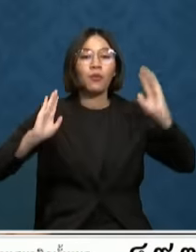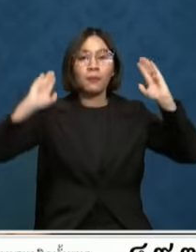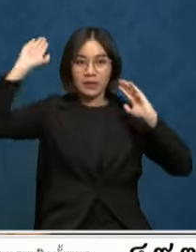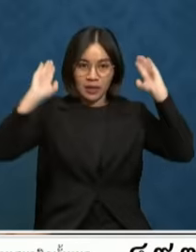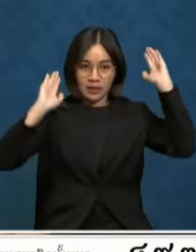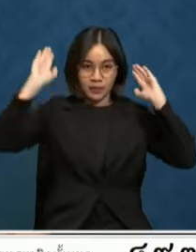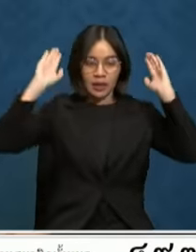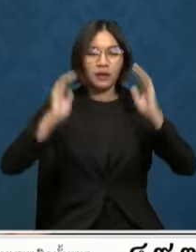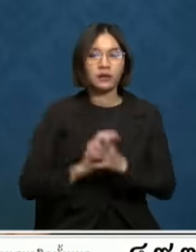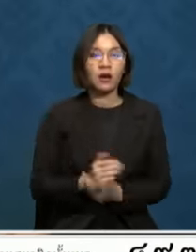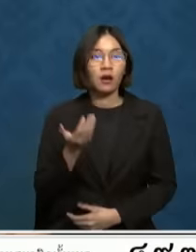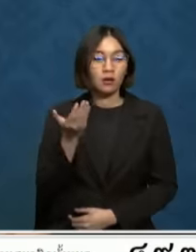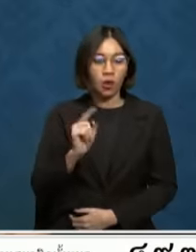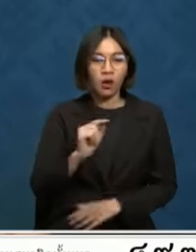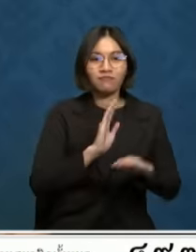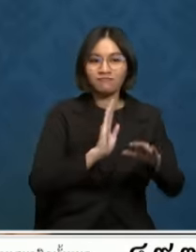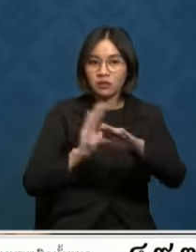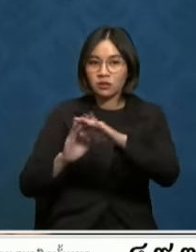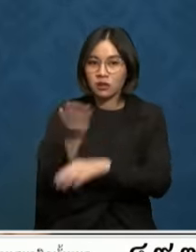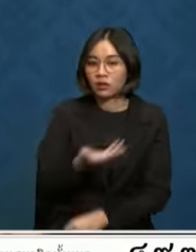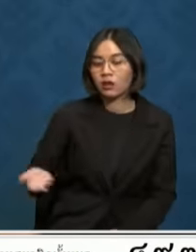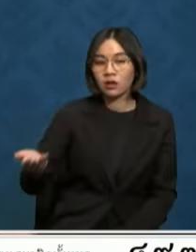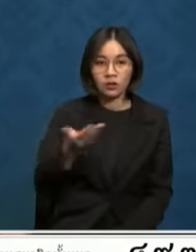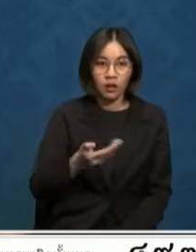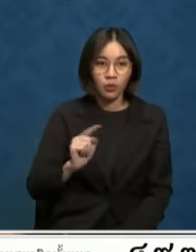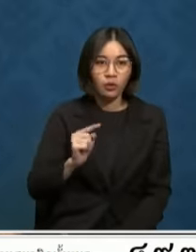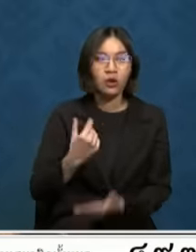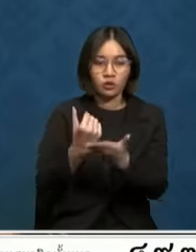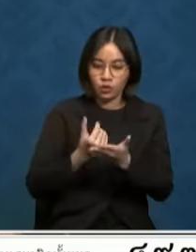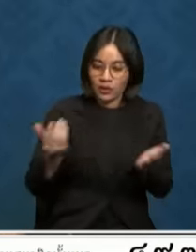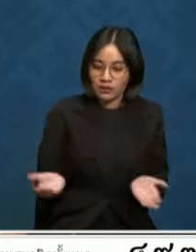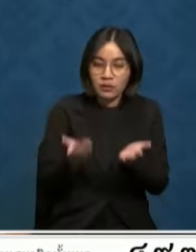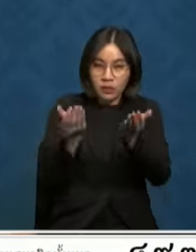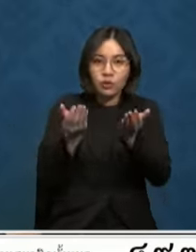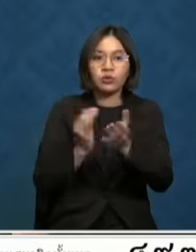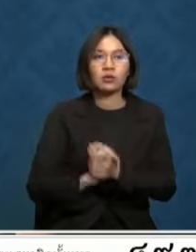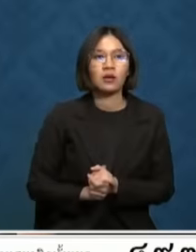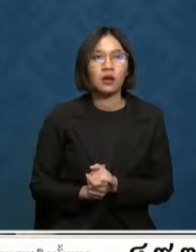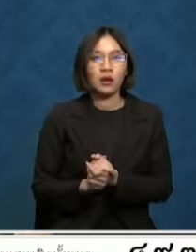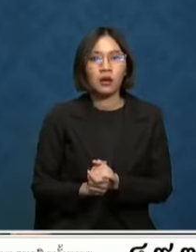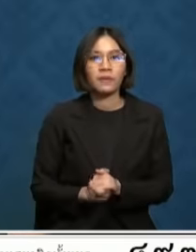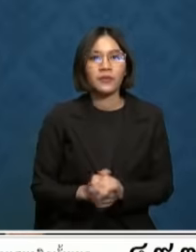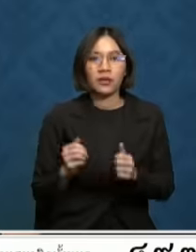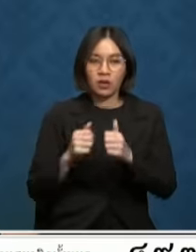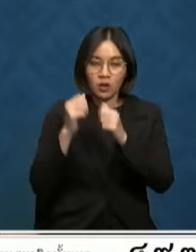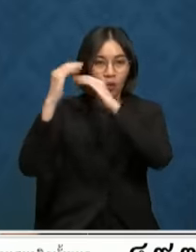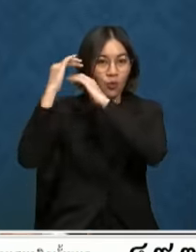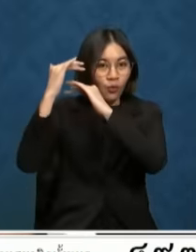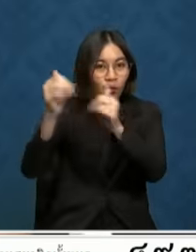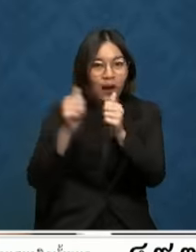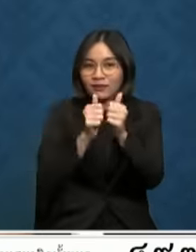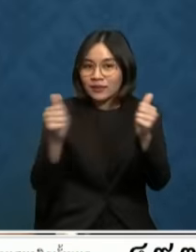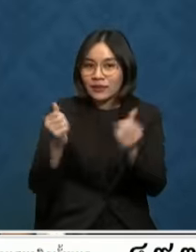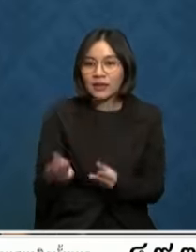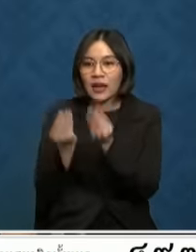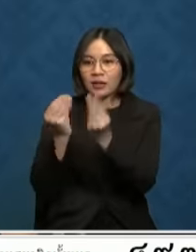ประชาธิปไตยจึงขอเชิญชวนท่านทั้งหลายได้โปรดสนับสนุนและขอส่งความปรารถนาดีไปให้